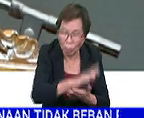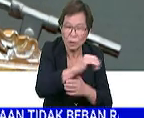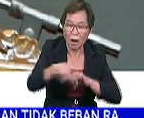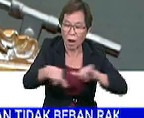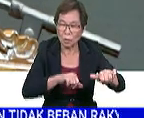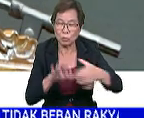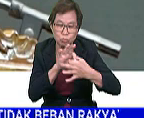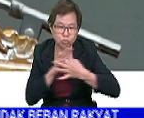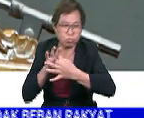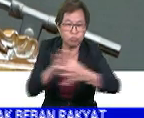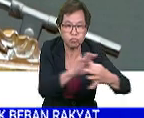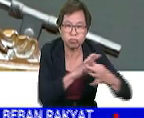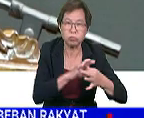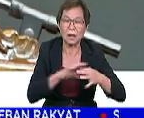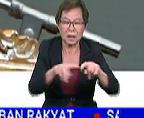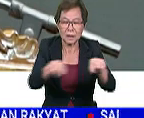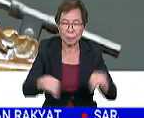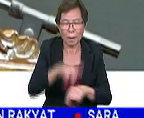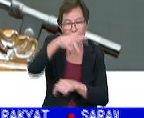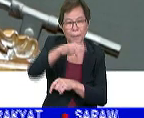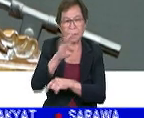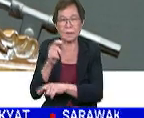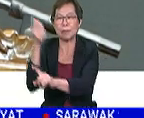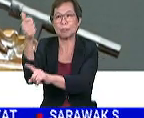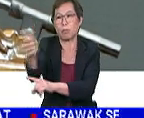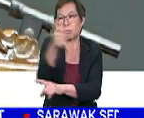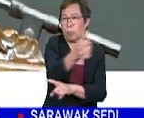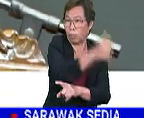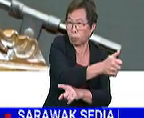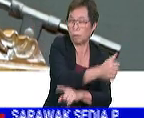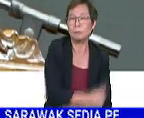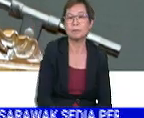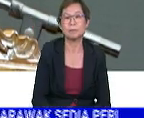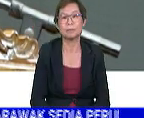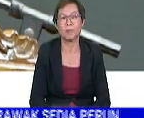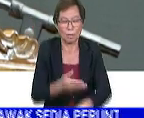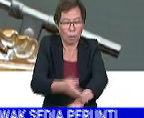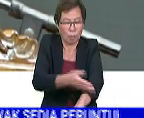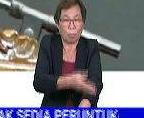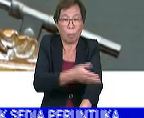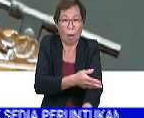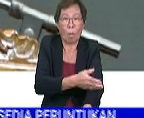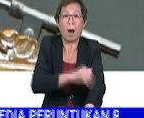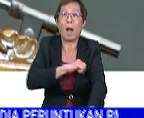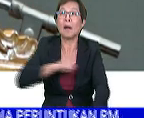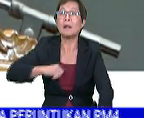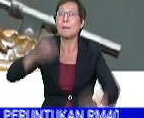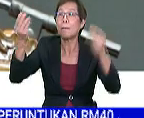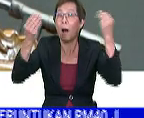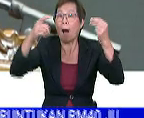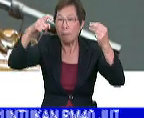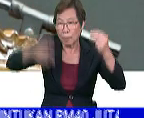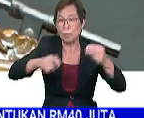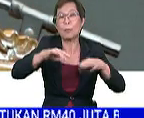aktiviti gotongroyong di kawasan PBT masing-masing penambahbaikan penilaian ahli Majlis perlu dibuat pada